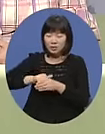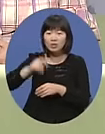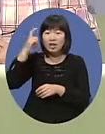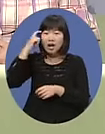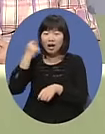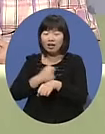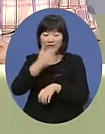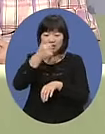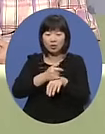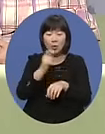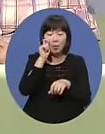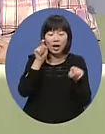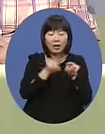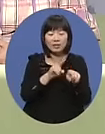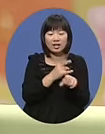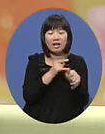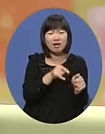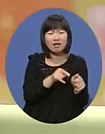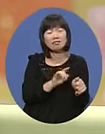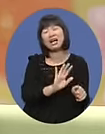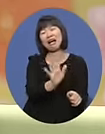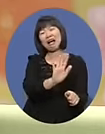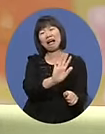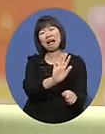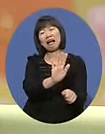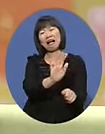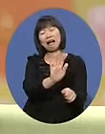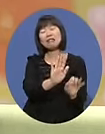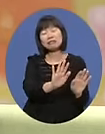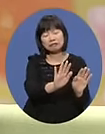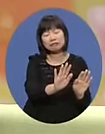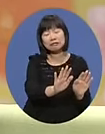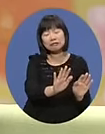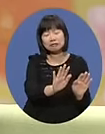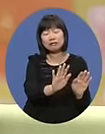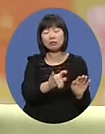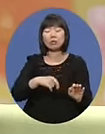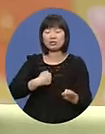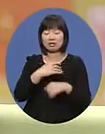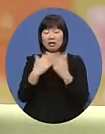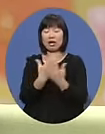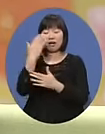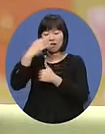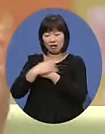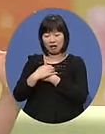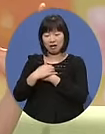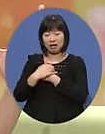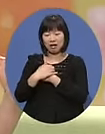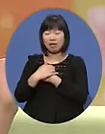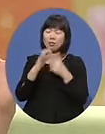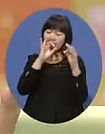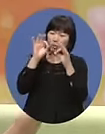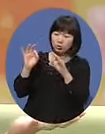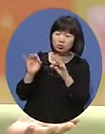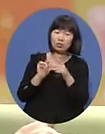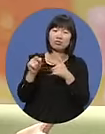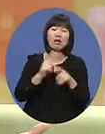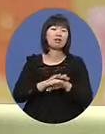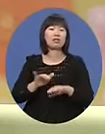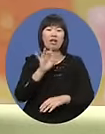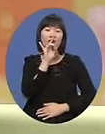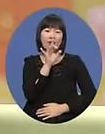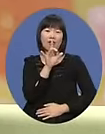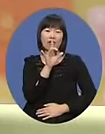보고 나서 고모들이랑 같이 해! 이러면 아니야 그러는 게 아니야. 근데 저는 그게 너무 이해가 안 됐거든요. 네, 예. 그런 시대를 그렇죠. 사신 분들은